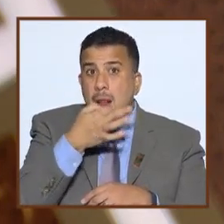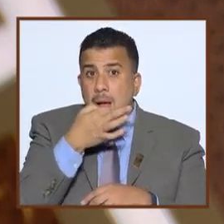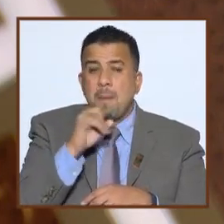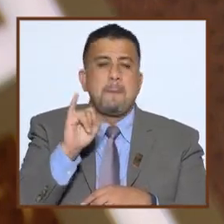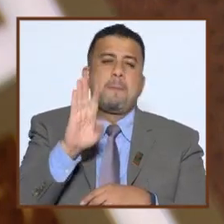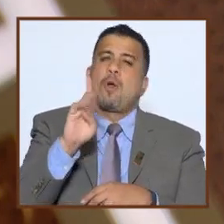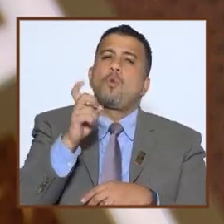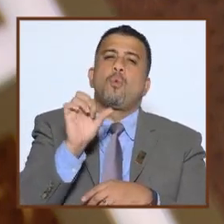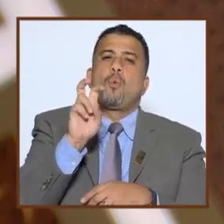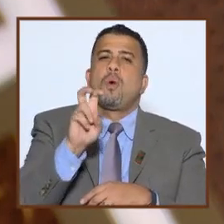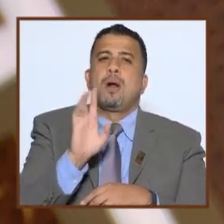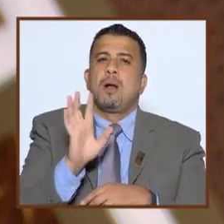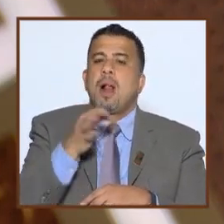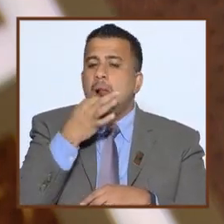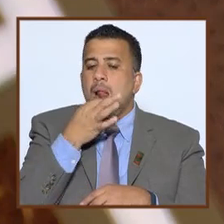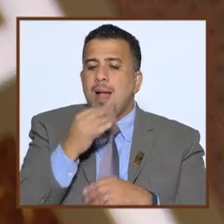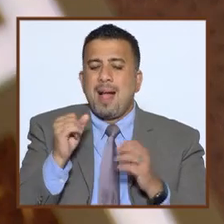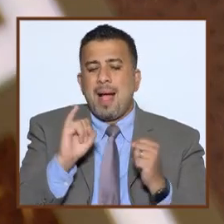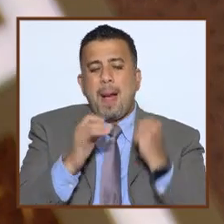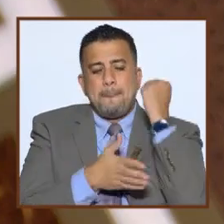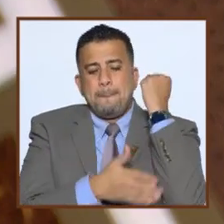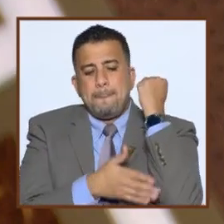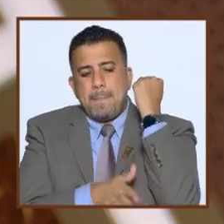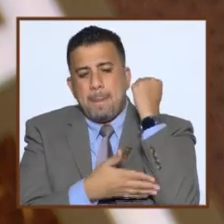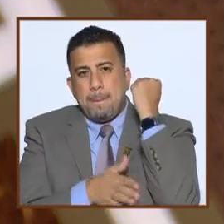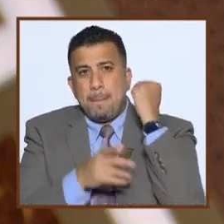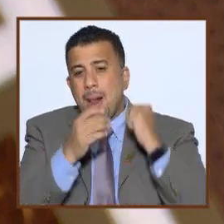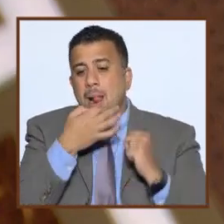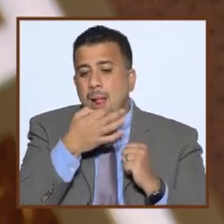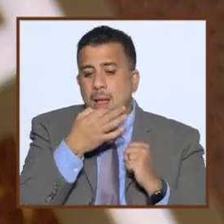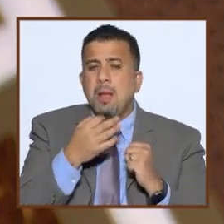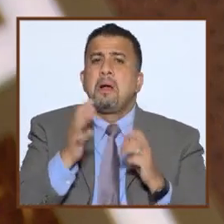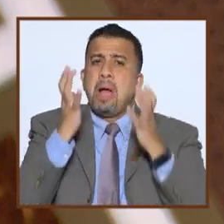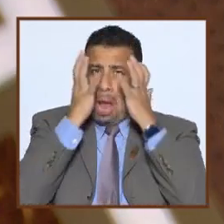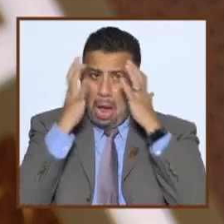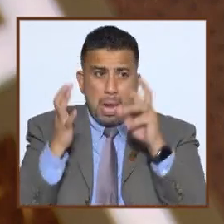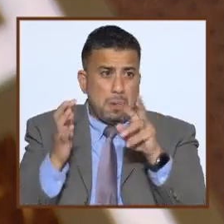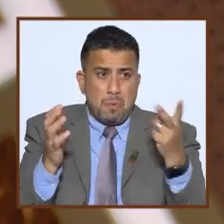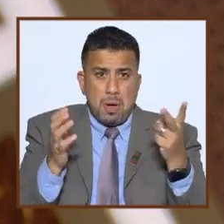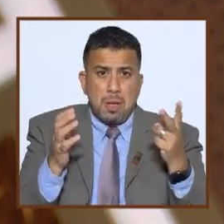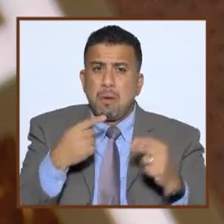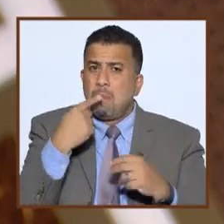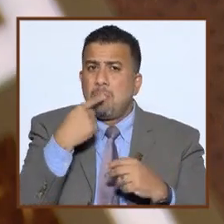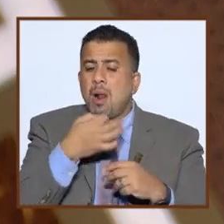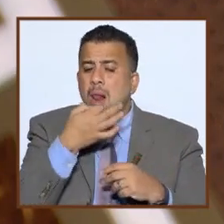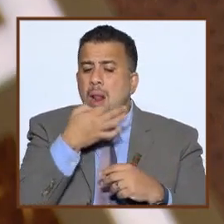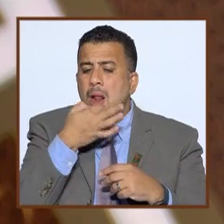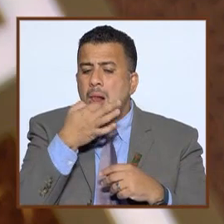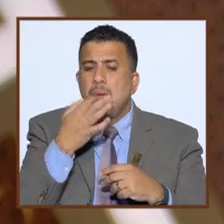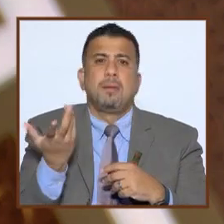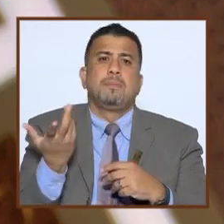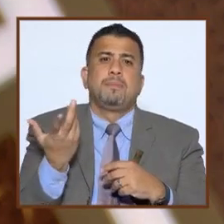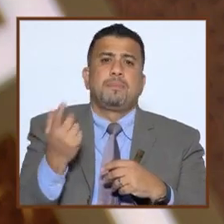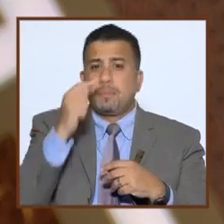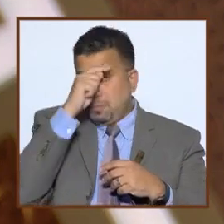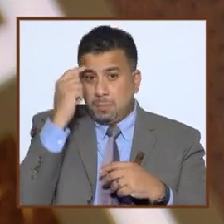كيف يذكر الله في الحمام وبعض العلماء يقول لا باس لو لو ذكر الله وردت خلف المؤذن لان النبي عليه الصلاه والسلام